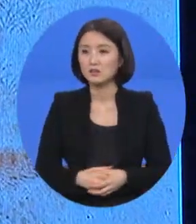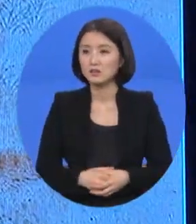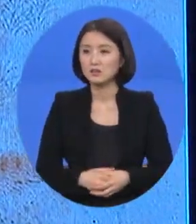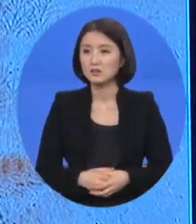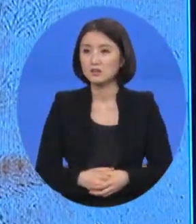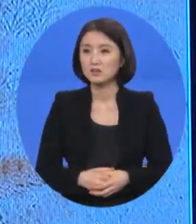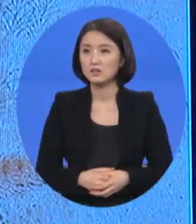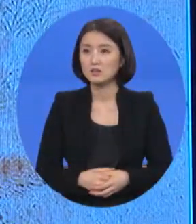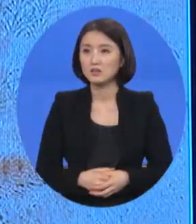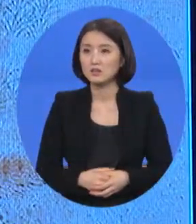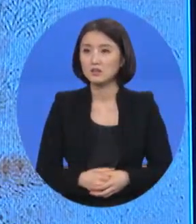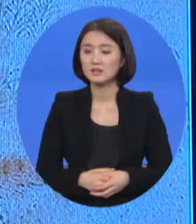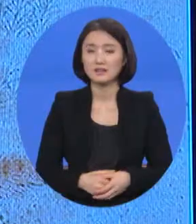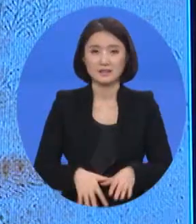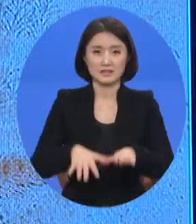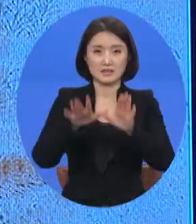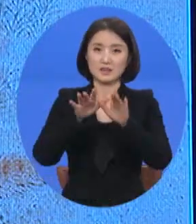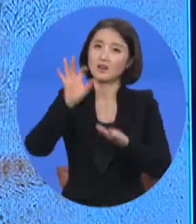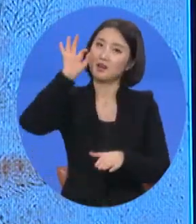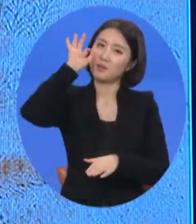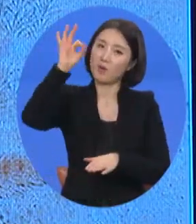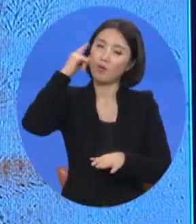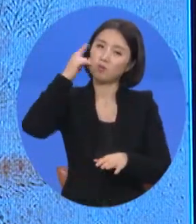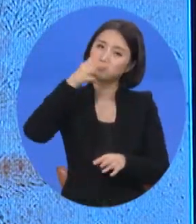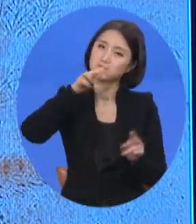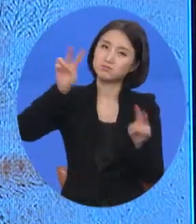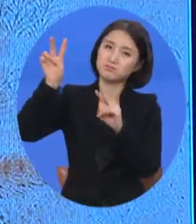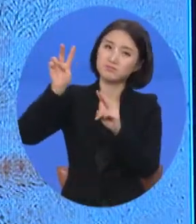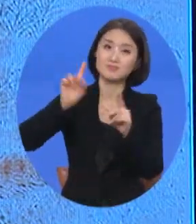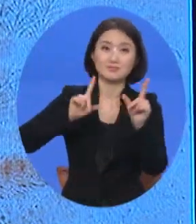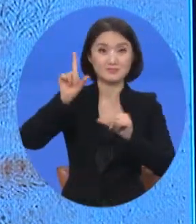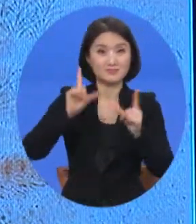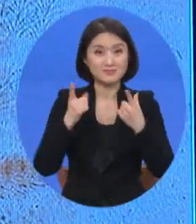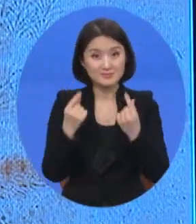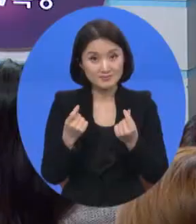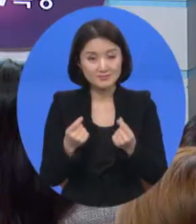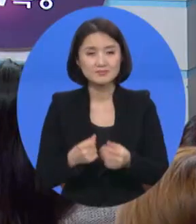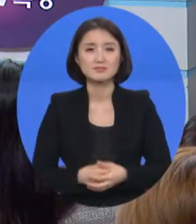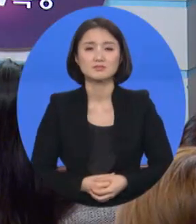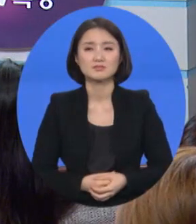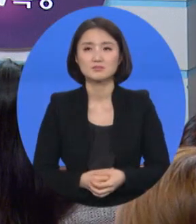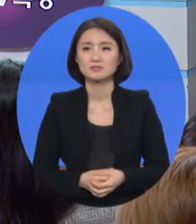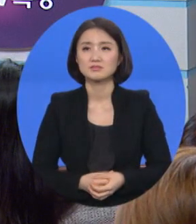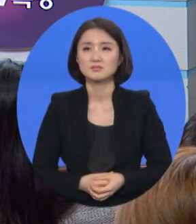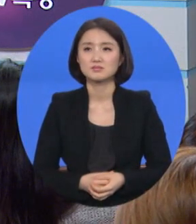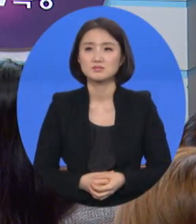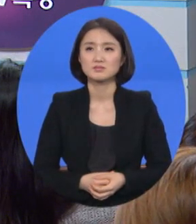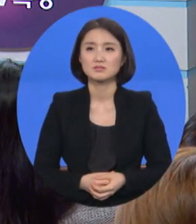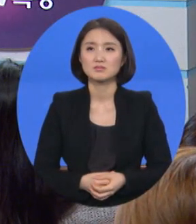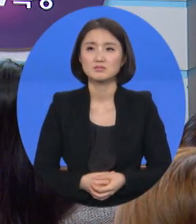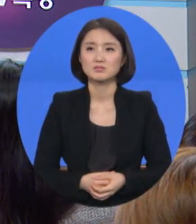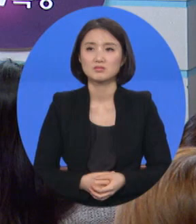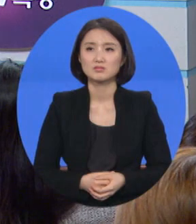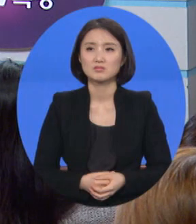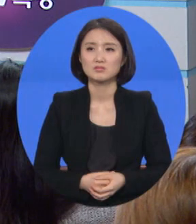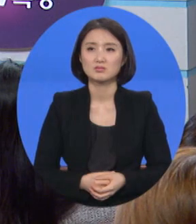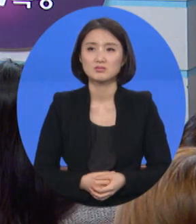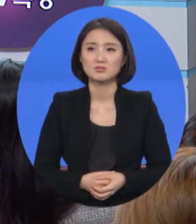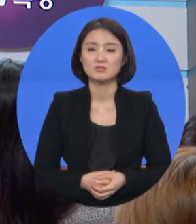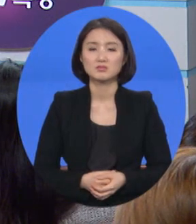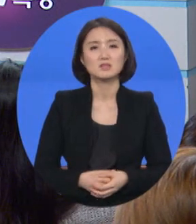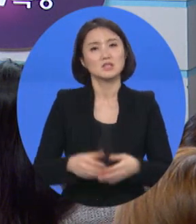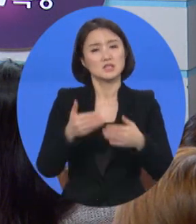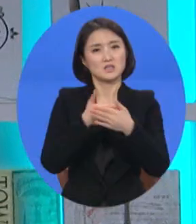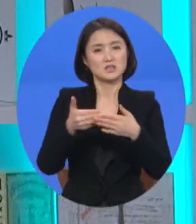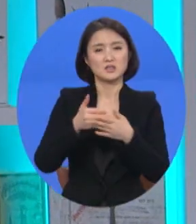제비를 은 나비를 찾아 보고 있는 장면인데요 이 그림을 보고 우리가 지금 현대인들이 그림을 보고 좀 감상을 해